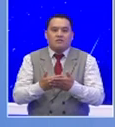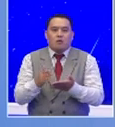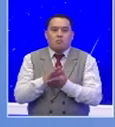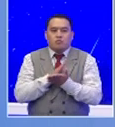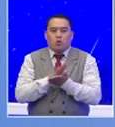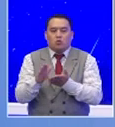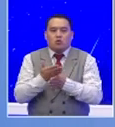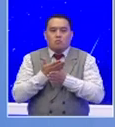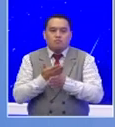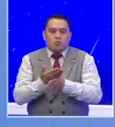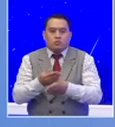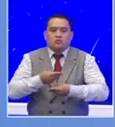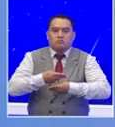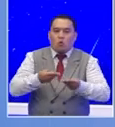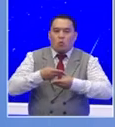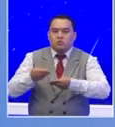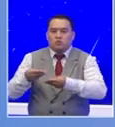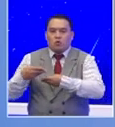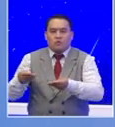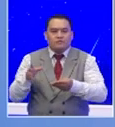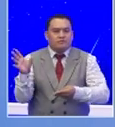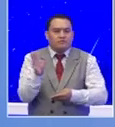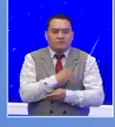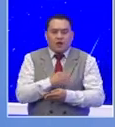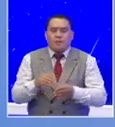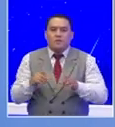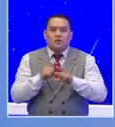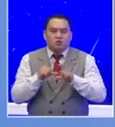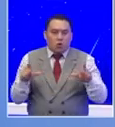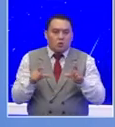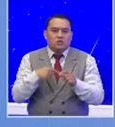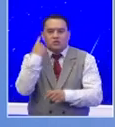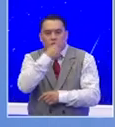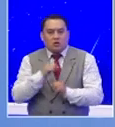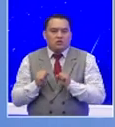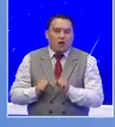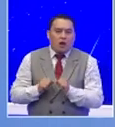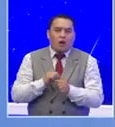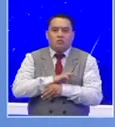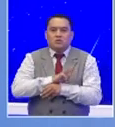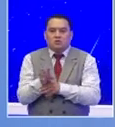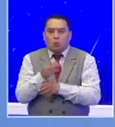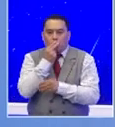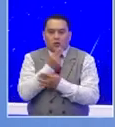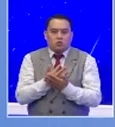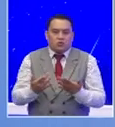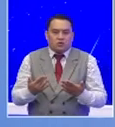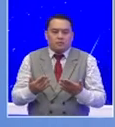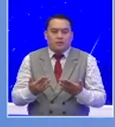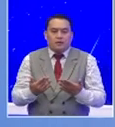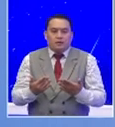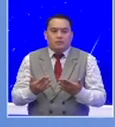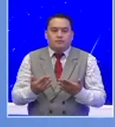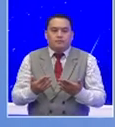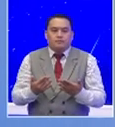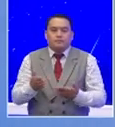«Мейрімді Жетісу» помогали раздавать жителям жилого комплекса средства индивидуальной защиты, обеспечили доставку продуктов. Не